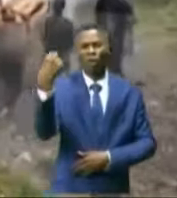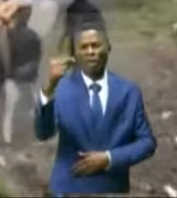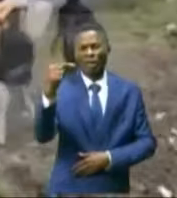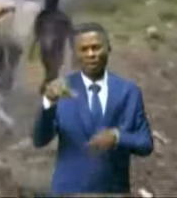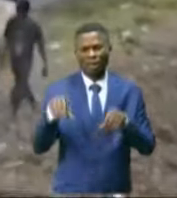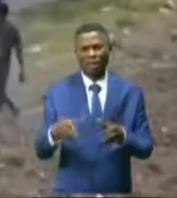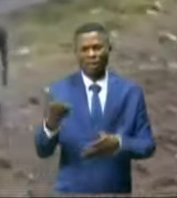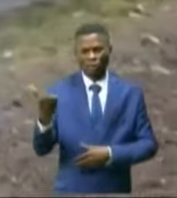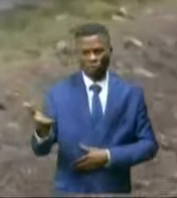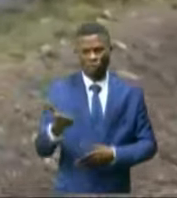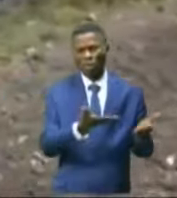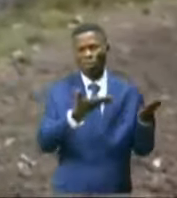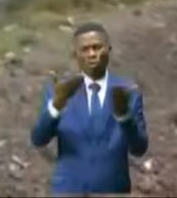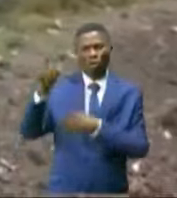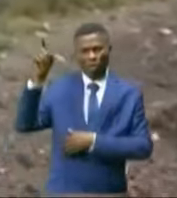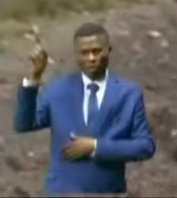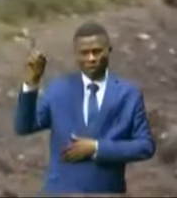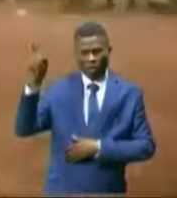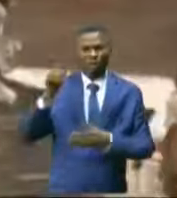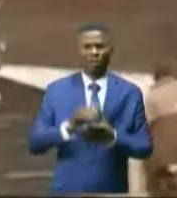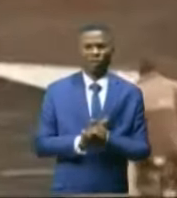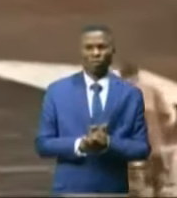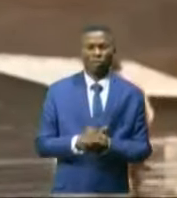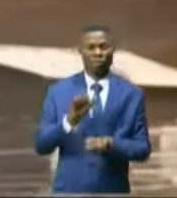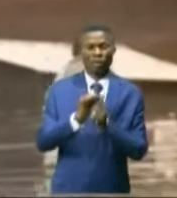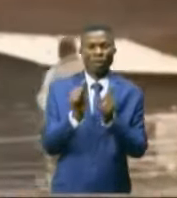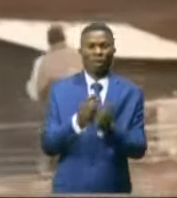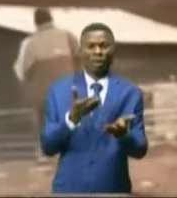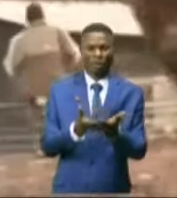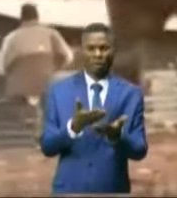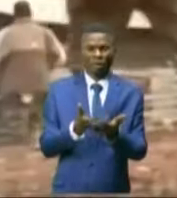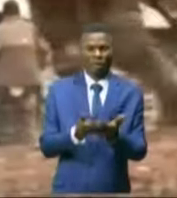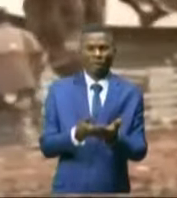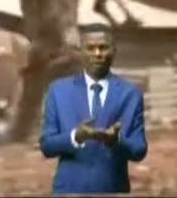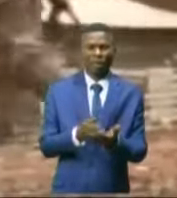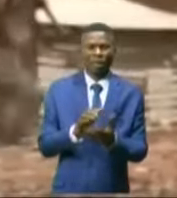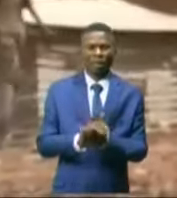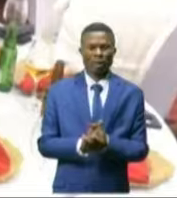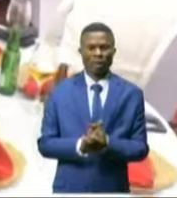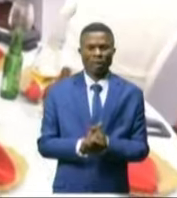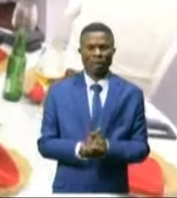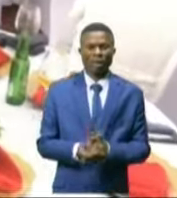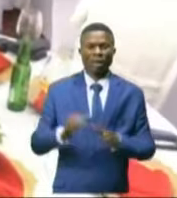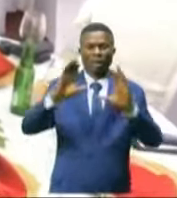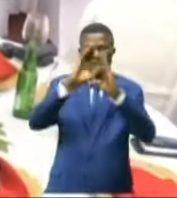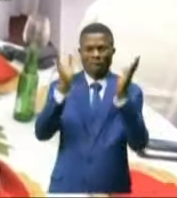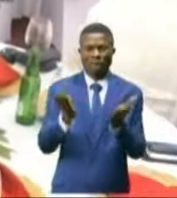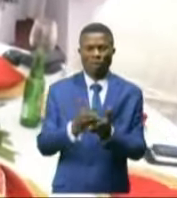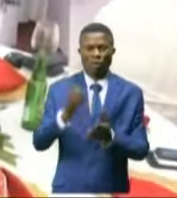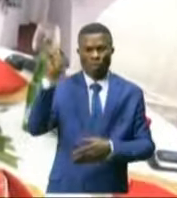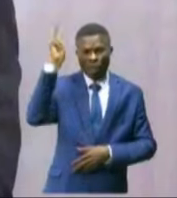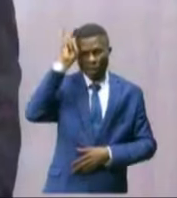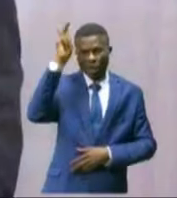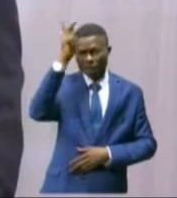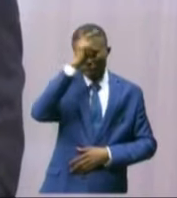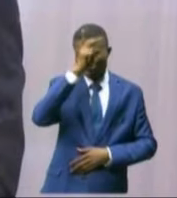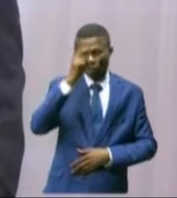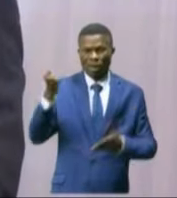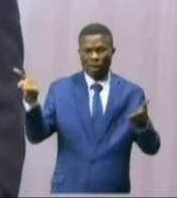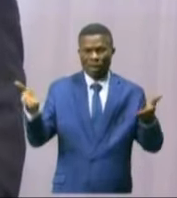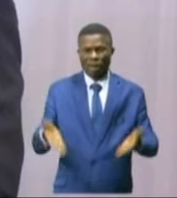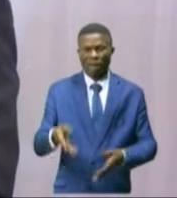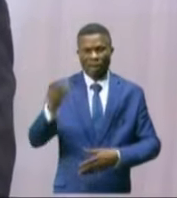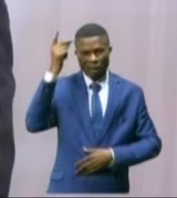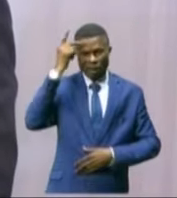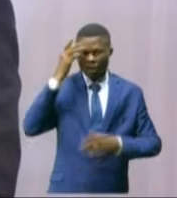leur propre pays. Devant un tel spectacle horrible, la communauté katangaise, ici réunie,